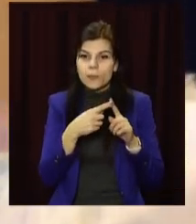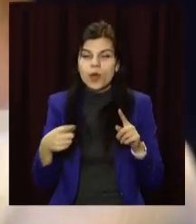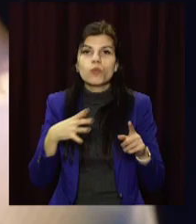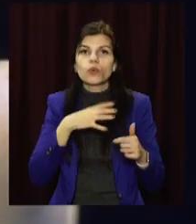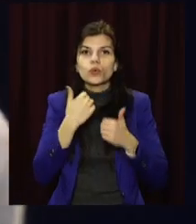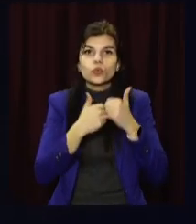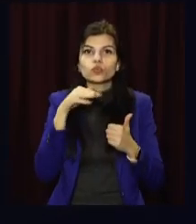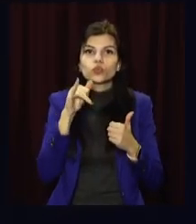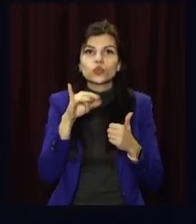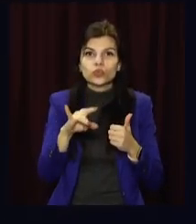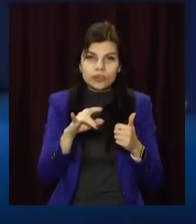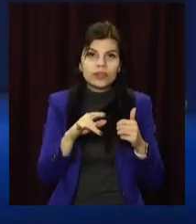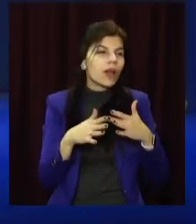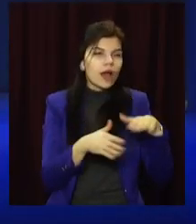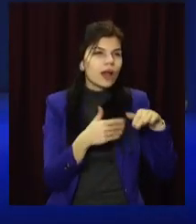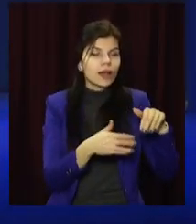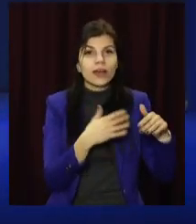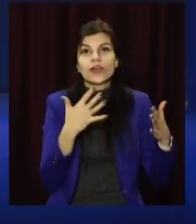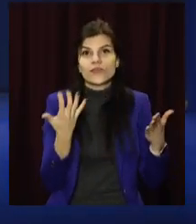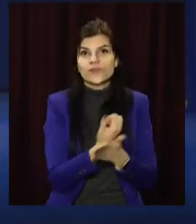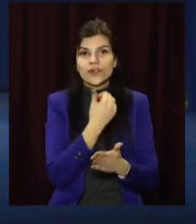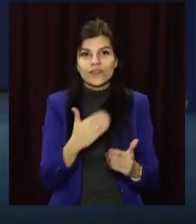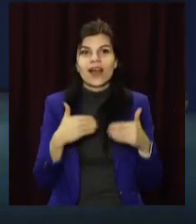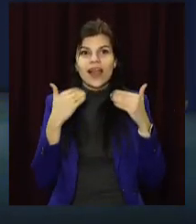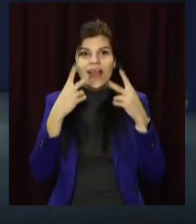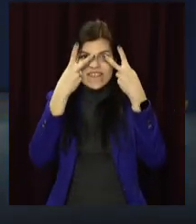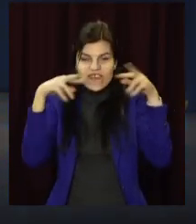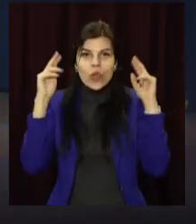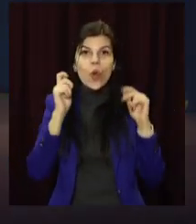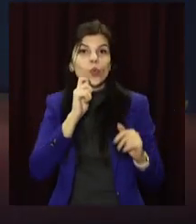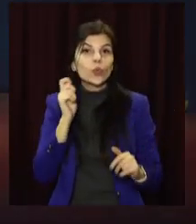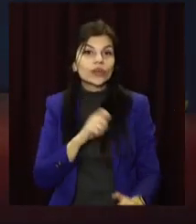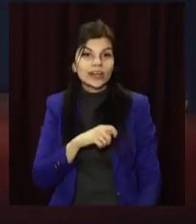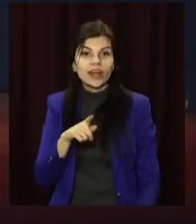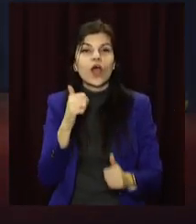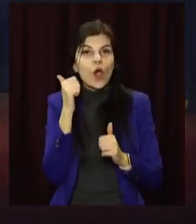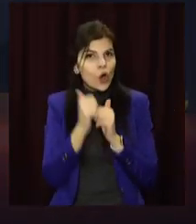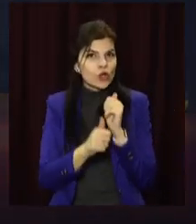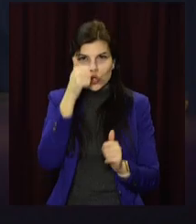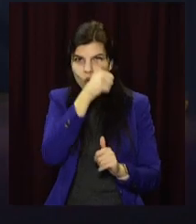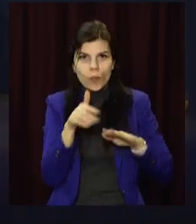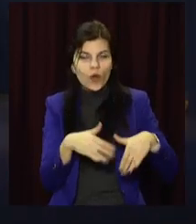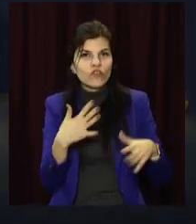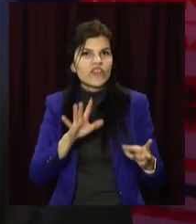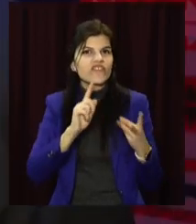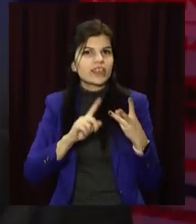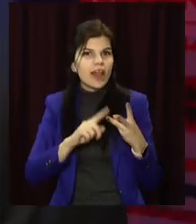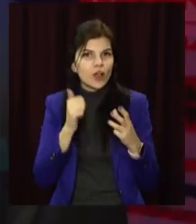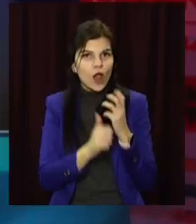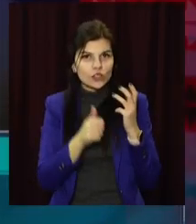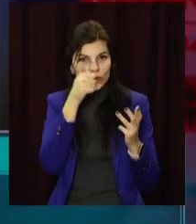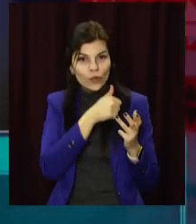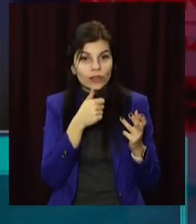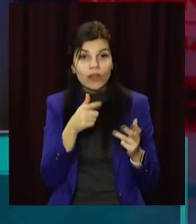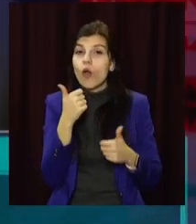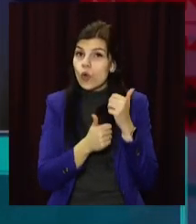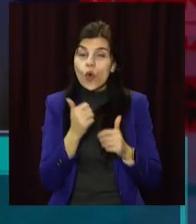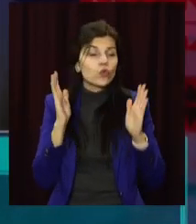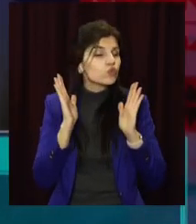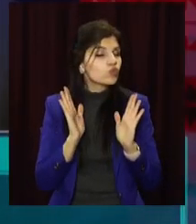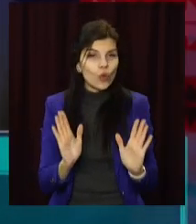тур і пройшли до фінального пісенного конкурсу «Вінок України». Фестиваль щорічний і проходить вже втретє. У конкурсі тільки